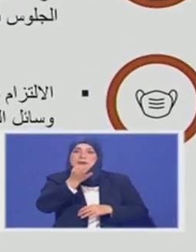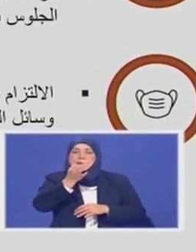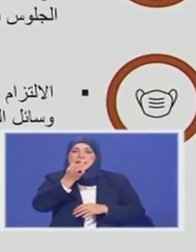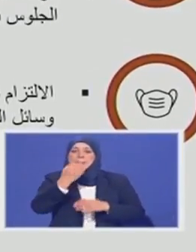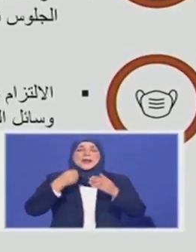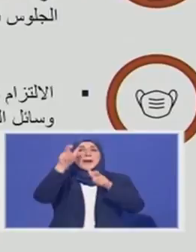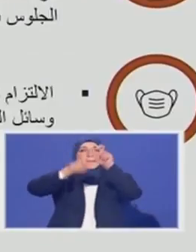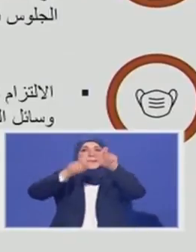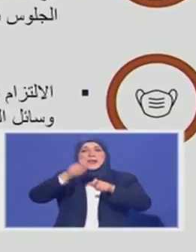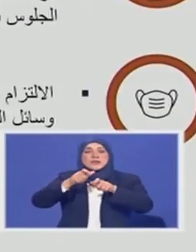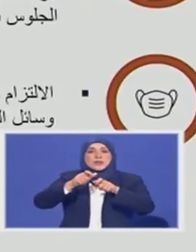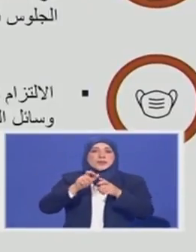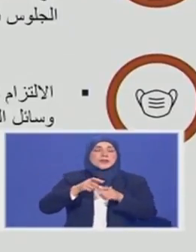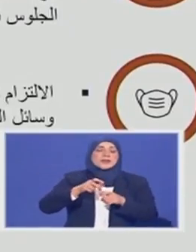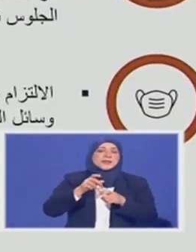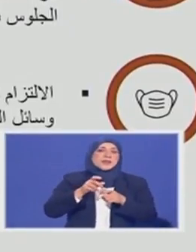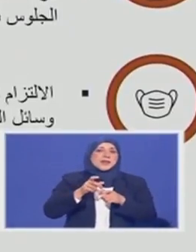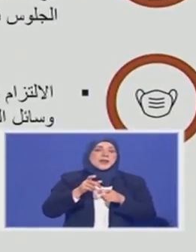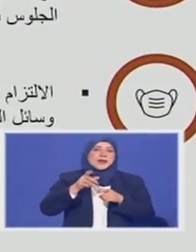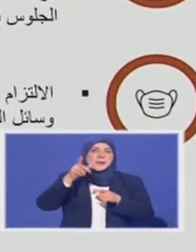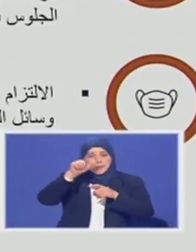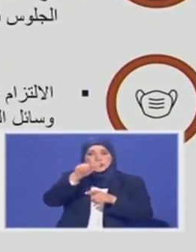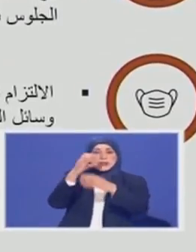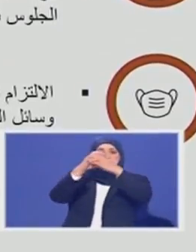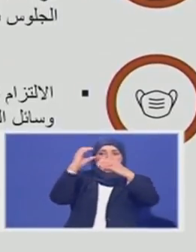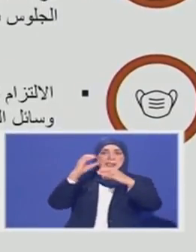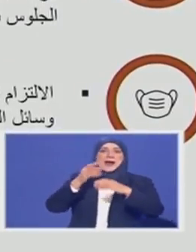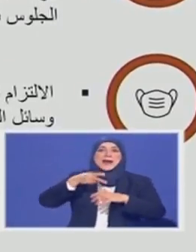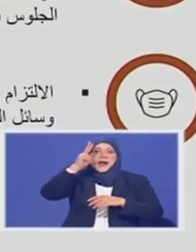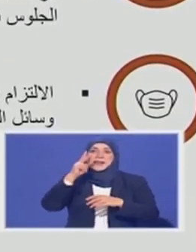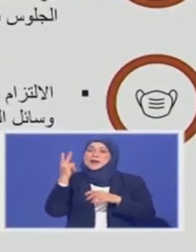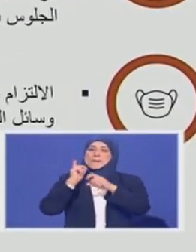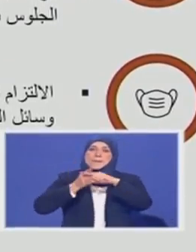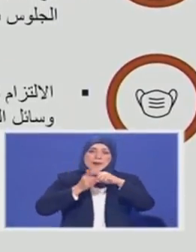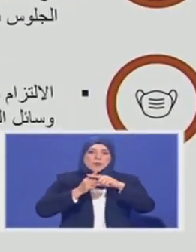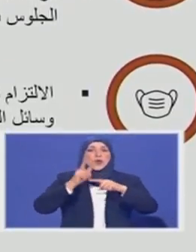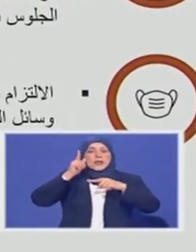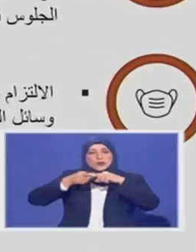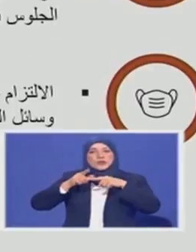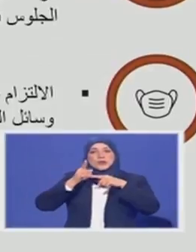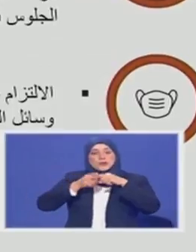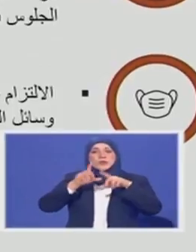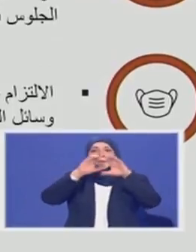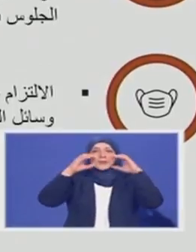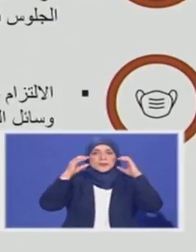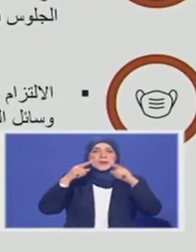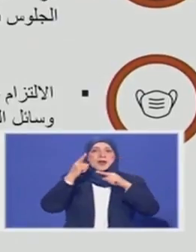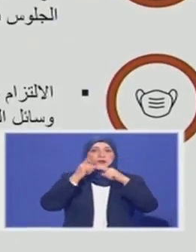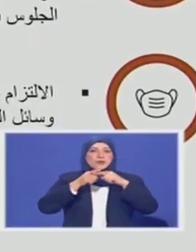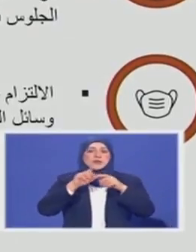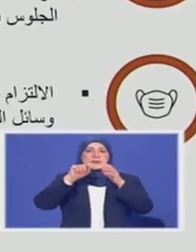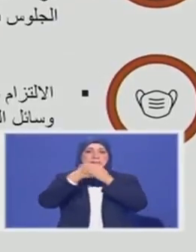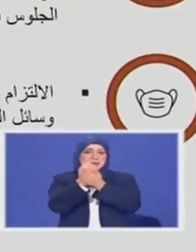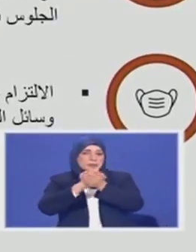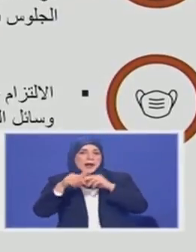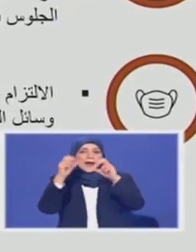الكاباسيتي وغيره من المعايير باش نقدموها بعد ذلك. الالتزام بوضع الكمامات، ضمان استمرار مرفق نقل